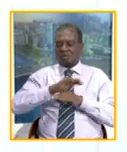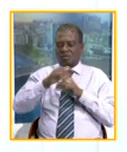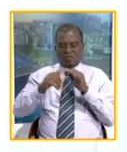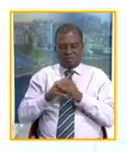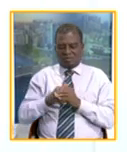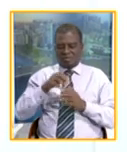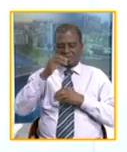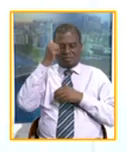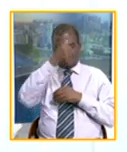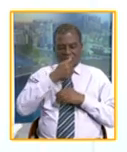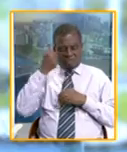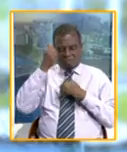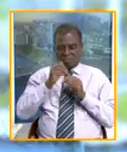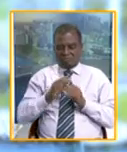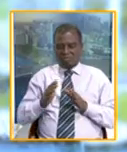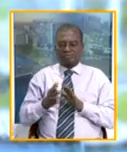l'Afrique entière.